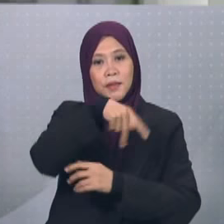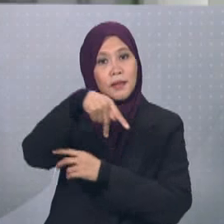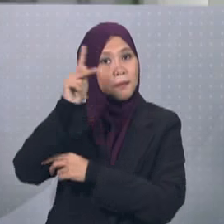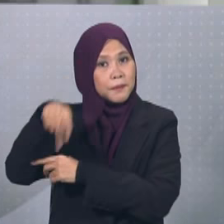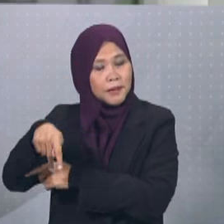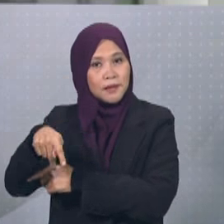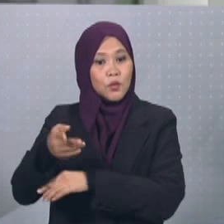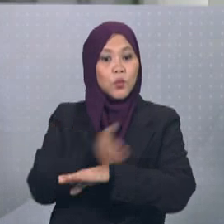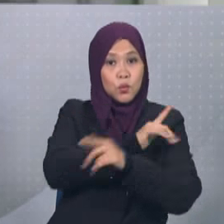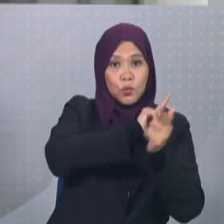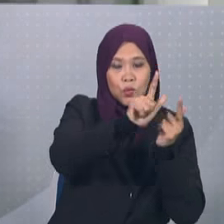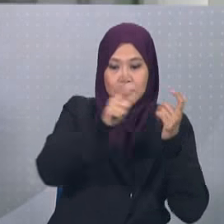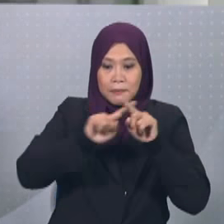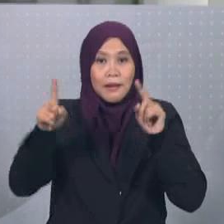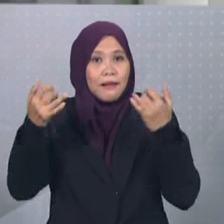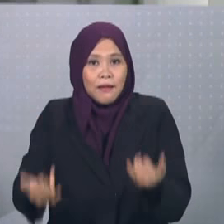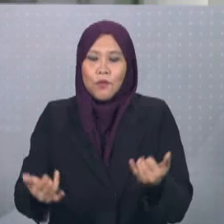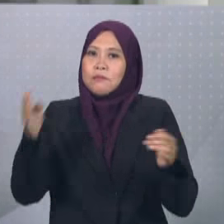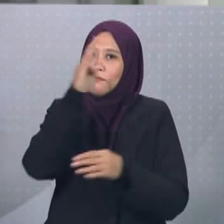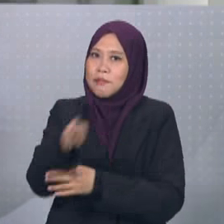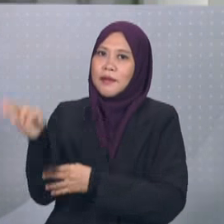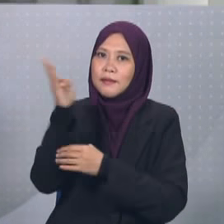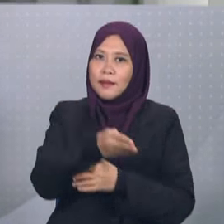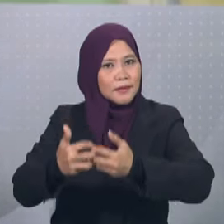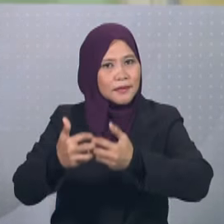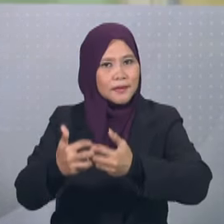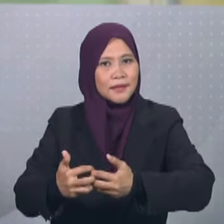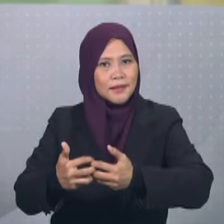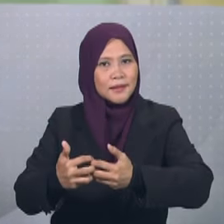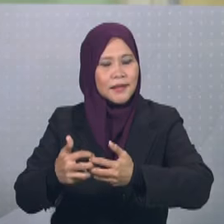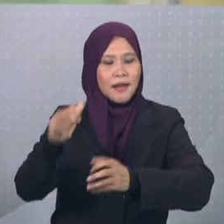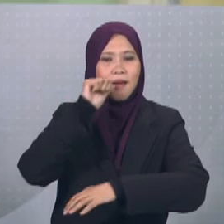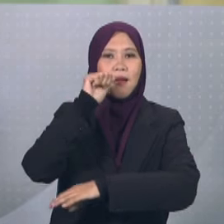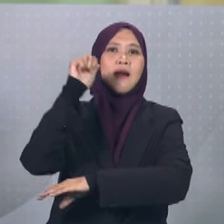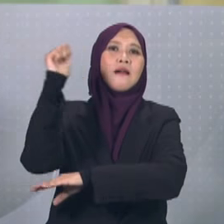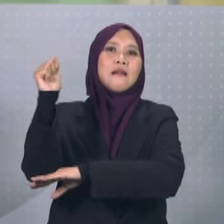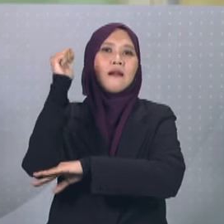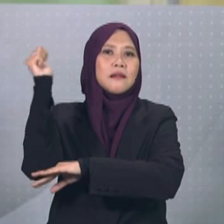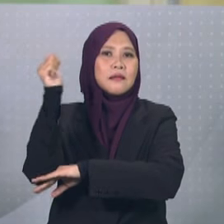ini dibatalkan serta-merta. Keputusan itu dibuat selepas mesyuarat. Arak,